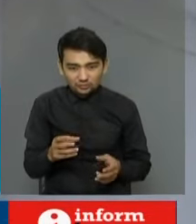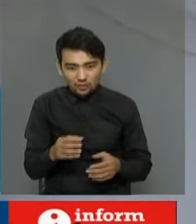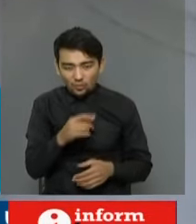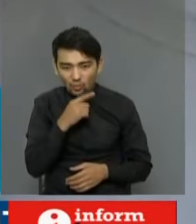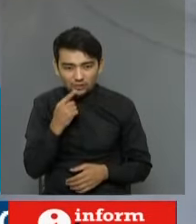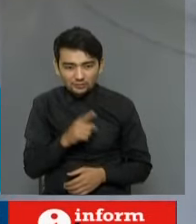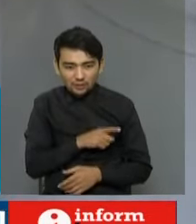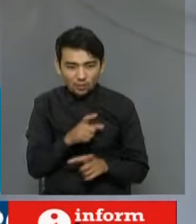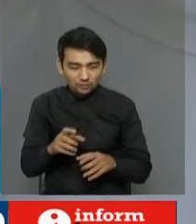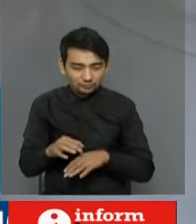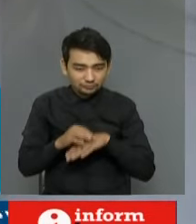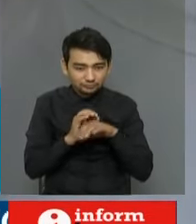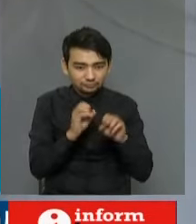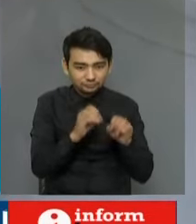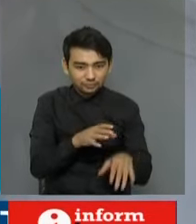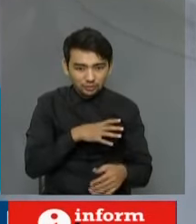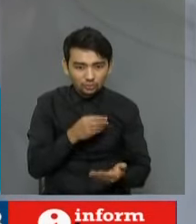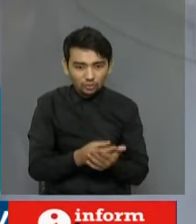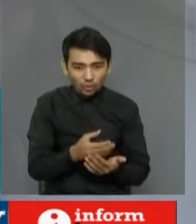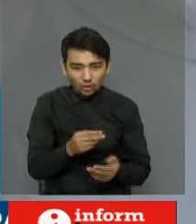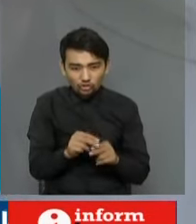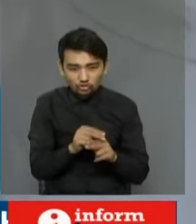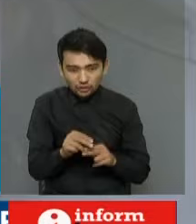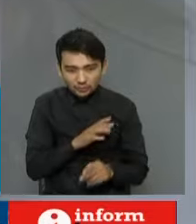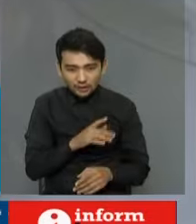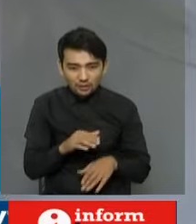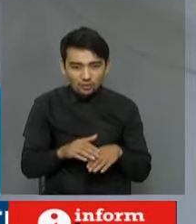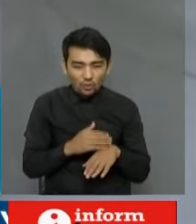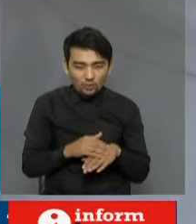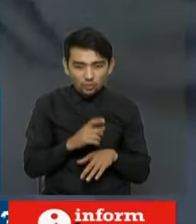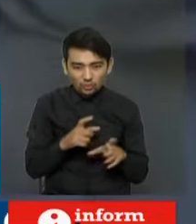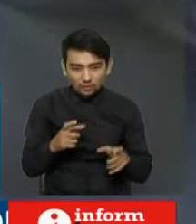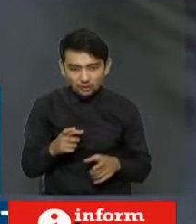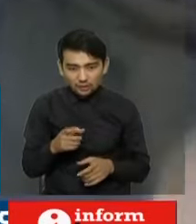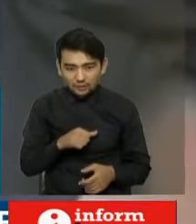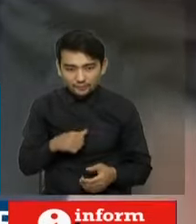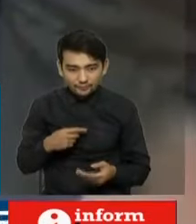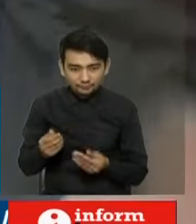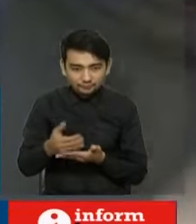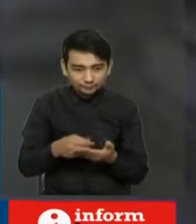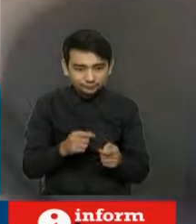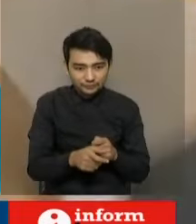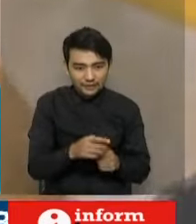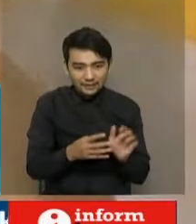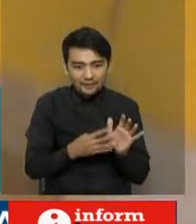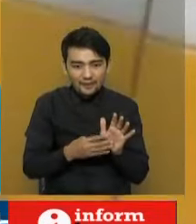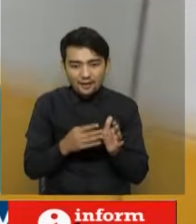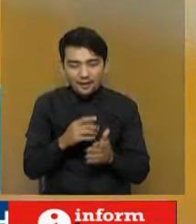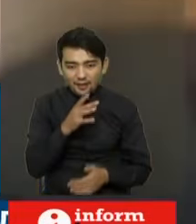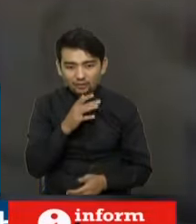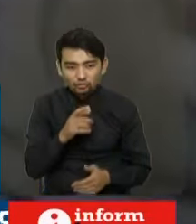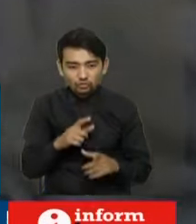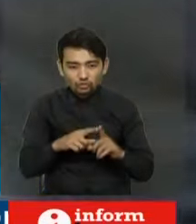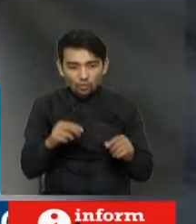российским специалистам. С дорогостоящим лечением помогли неравнодушные горожане. Живодером оказался 9-летний школьник.